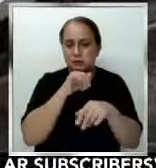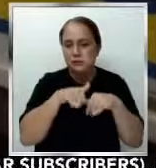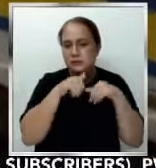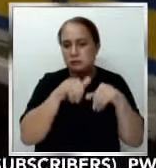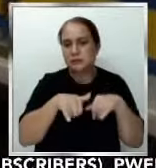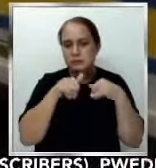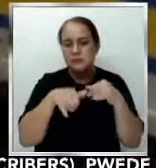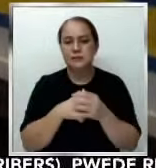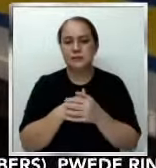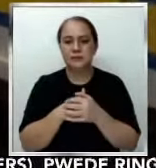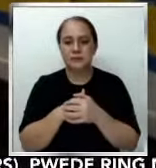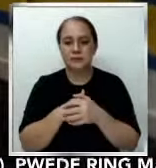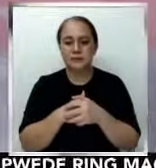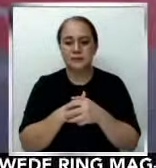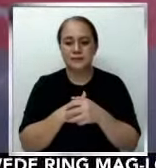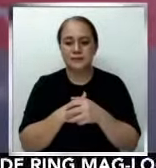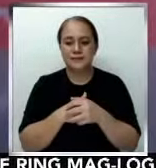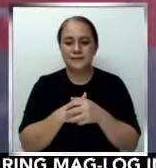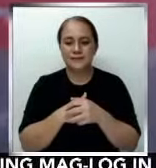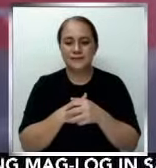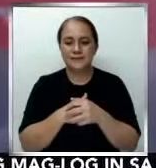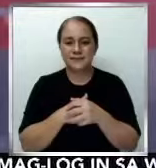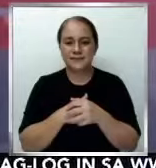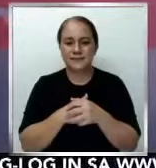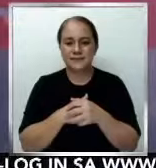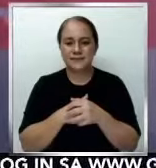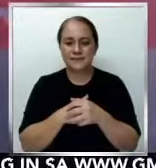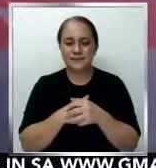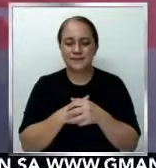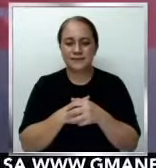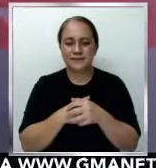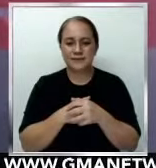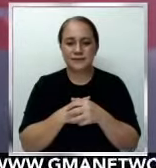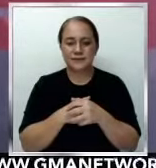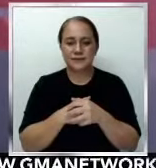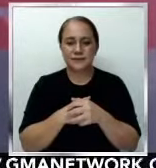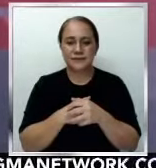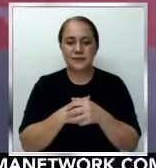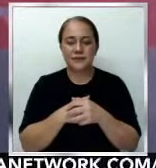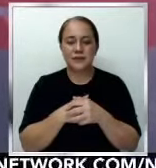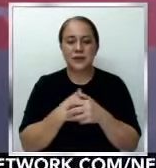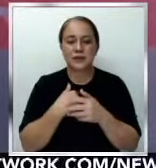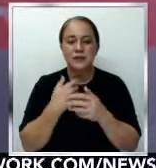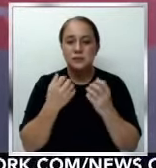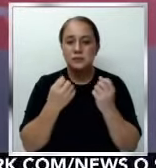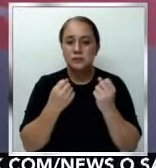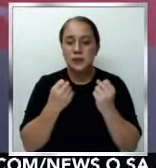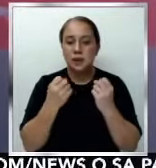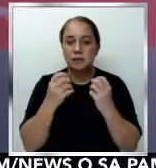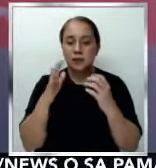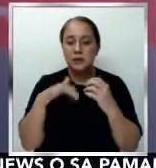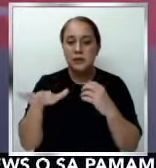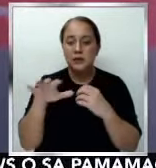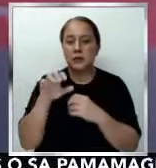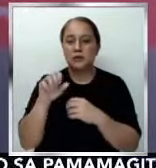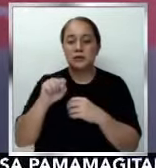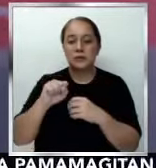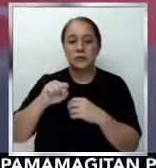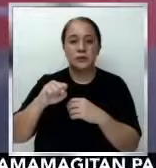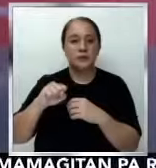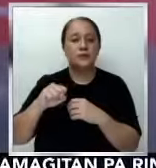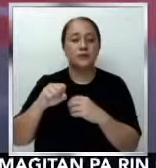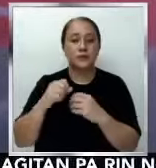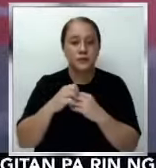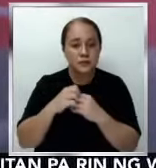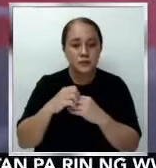Nakatutok, 24 Oras. Nangangapa pa rin sa dilim ang maraming lugar sa Surigao City kasunod ng pananalasa